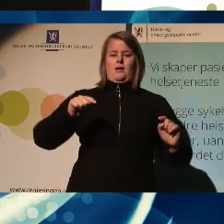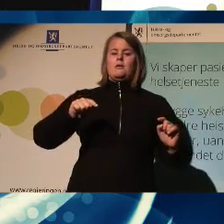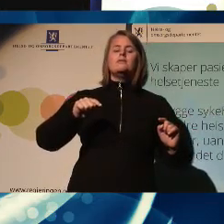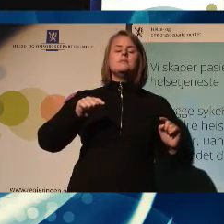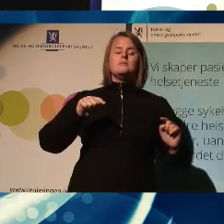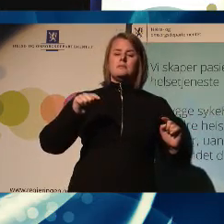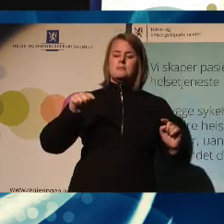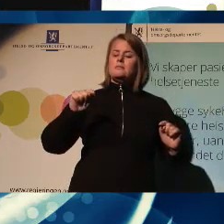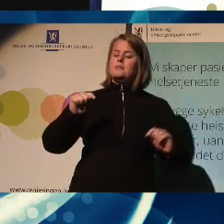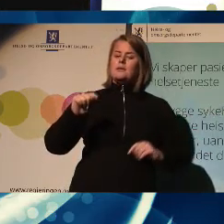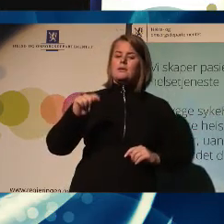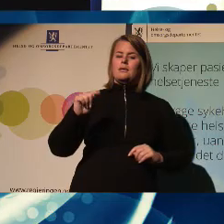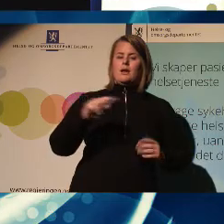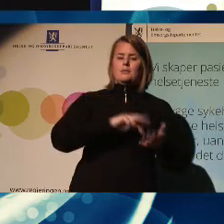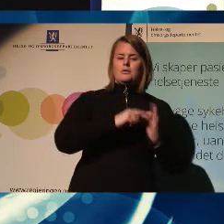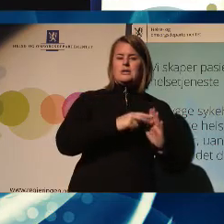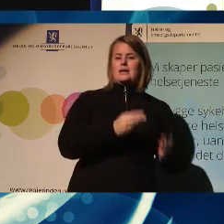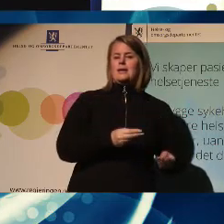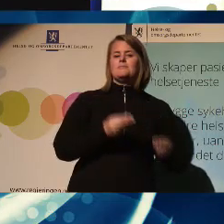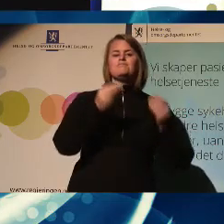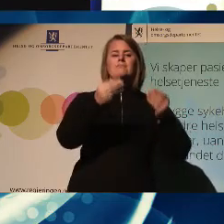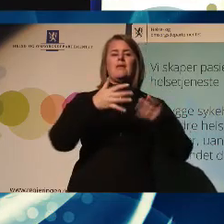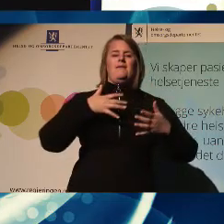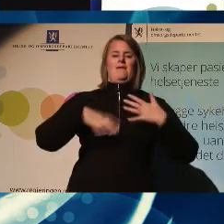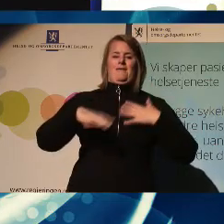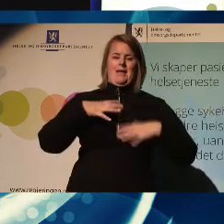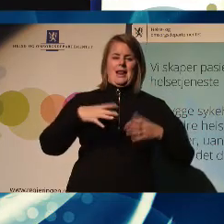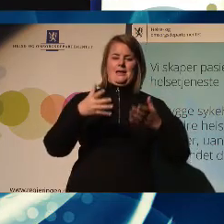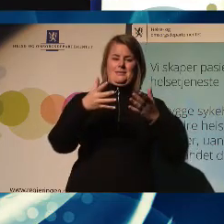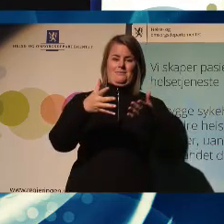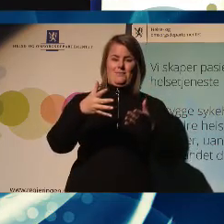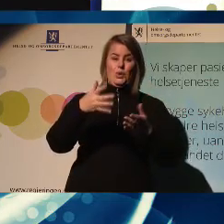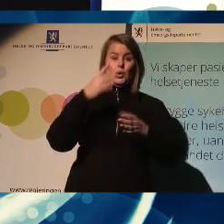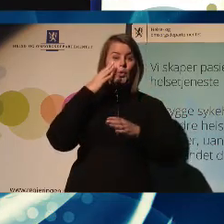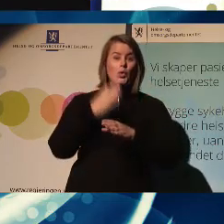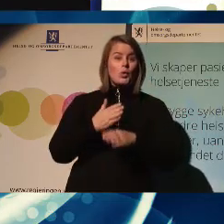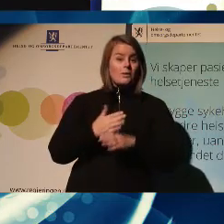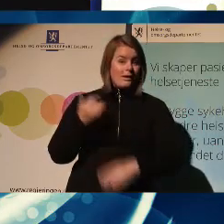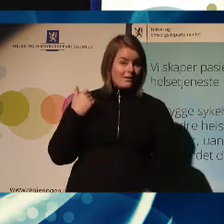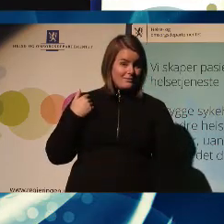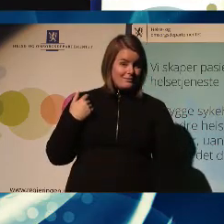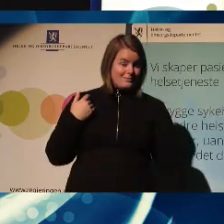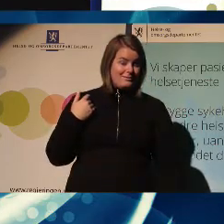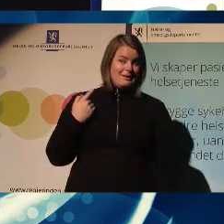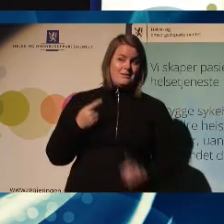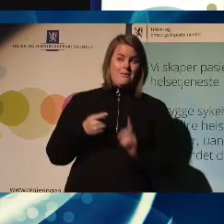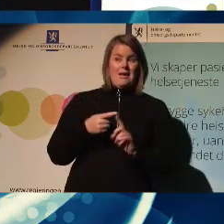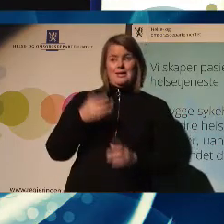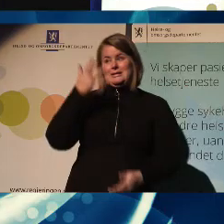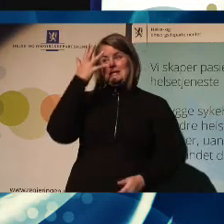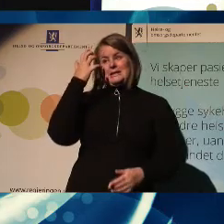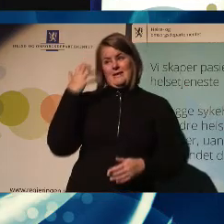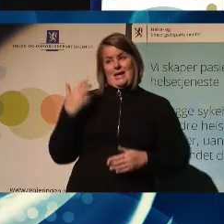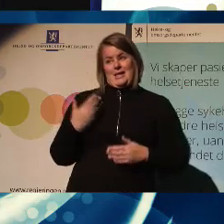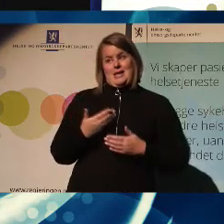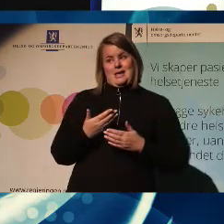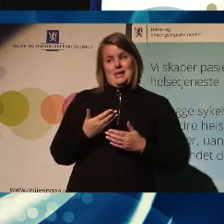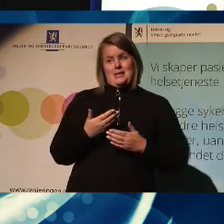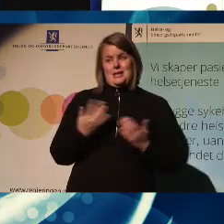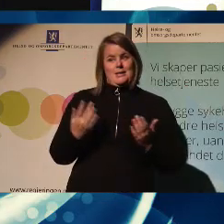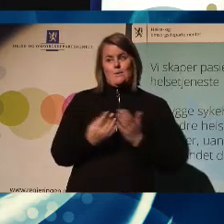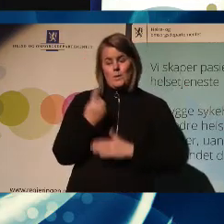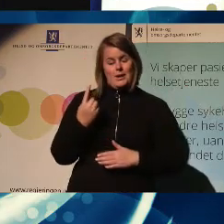overlate prosjektet til kun frivillige hender. Det ser vi at det vil dessverre ikke la seg gjøre. Vi